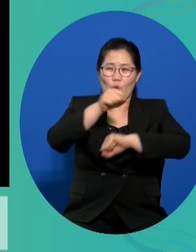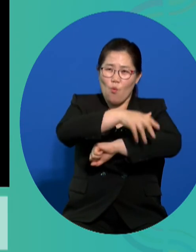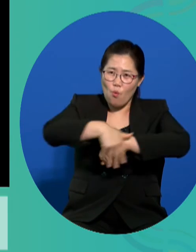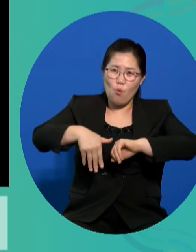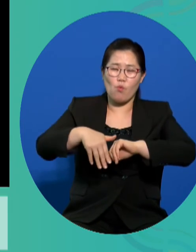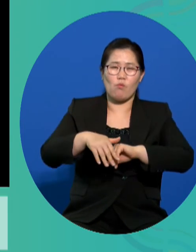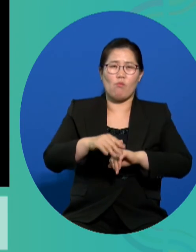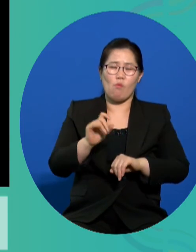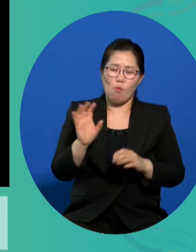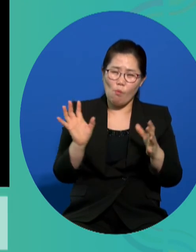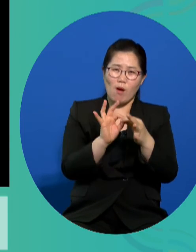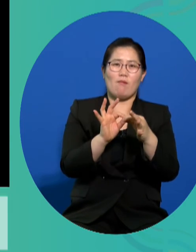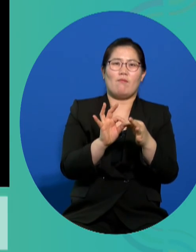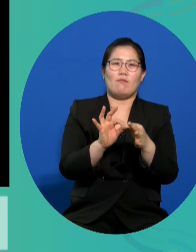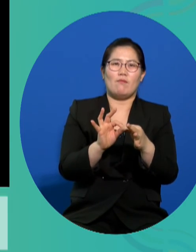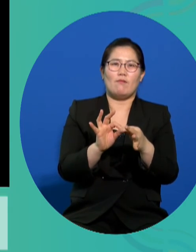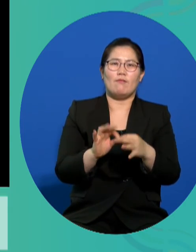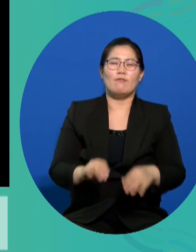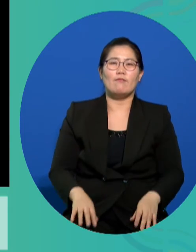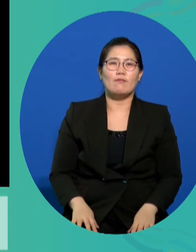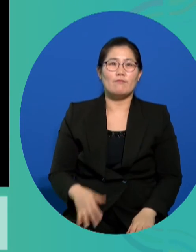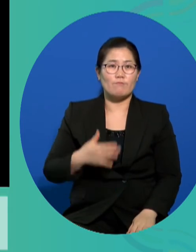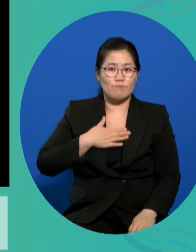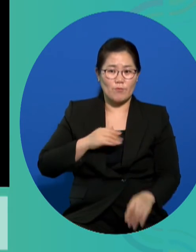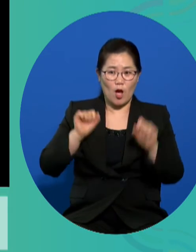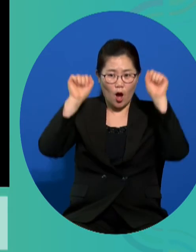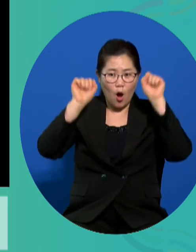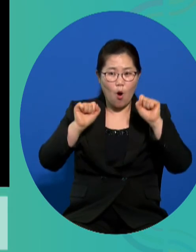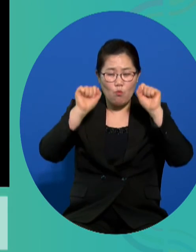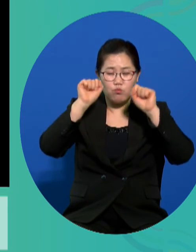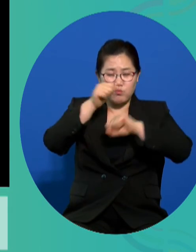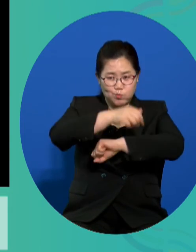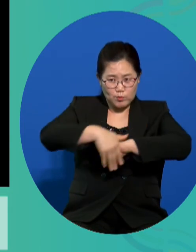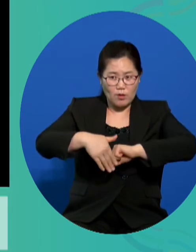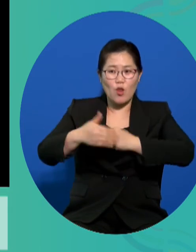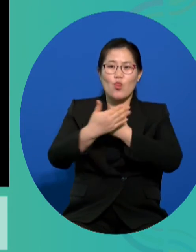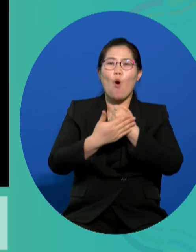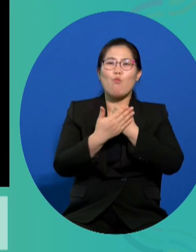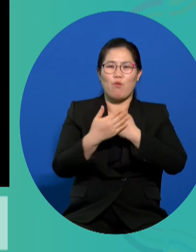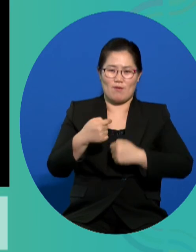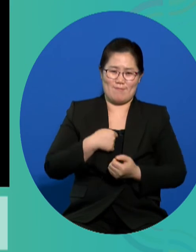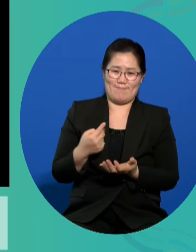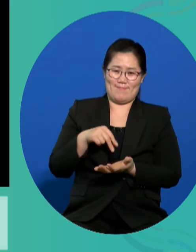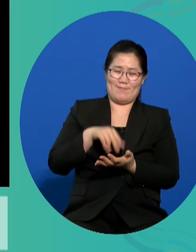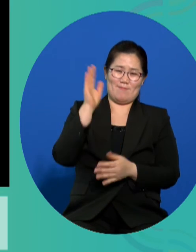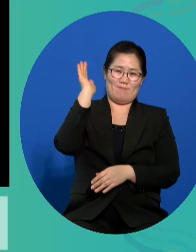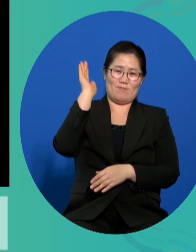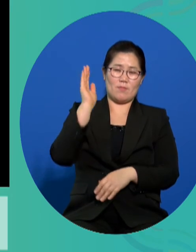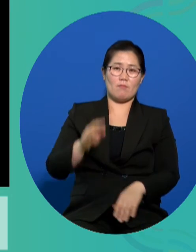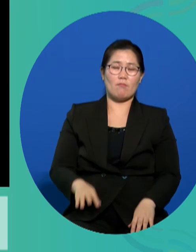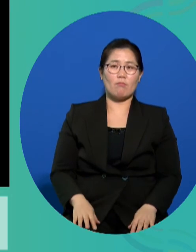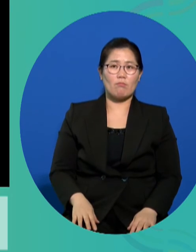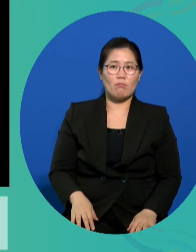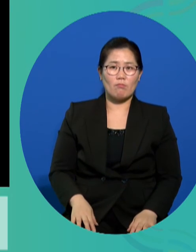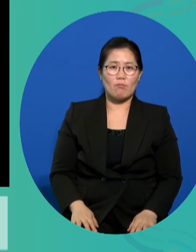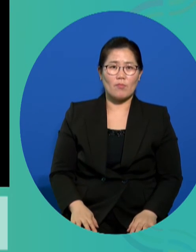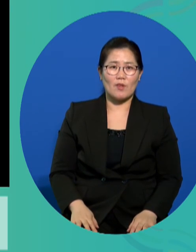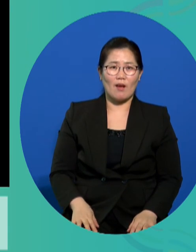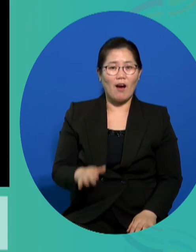다 만나지 않았습니까? 저도 스포츠를 통해서 이 자리에 쓴 거고요. 그게 다 유산입니다.